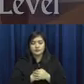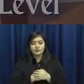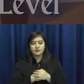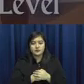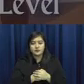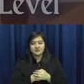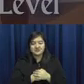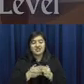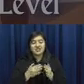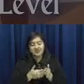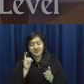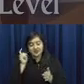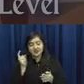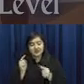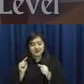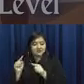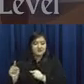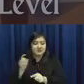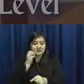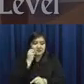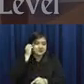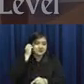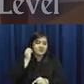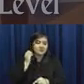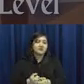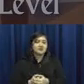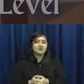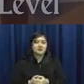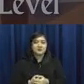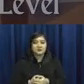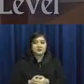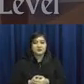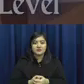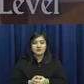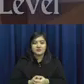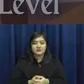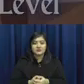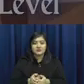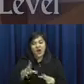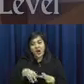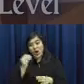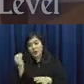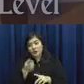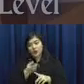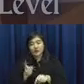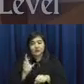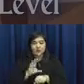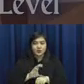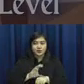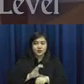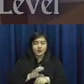doon. You see, magmamadali tayo umuwi, magmamadali tayo sa ganito, sa ganyan,